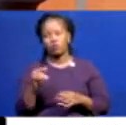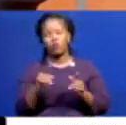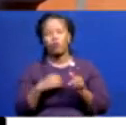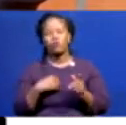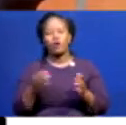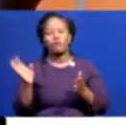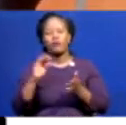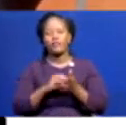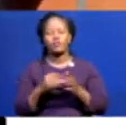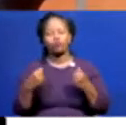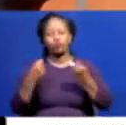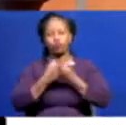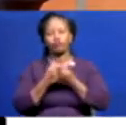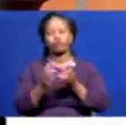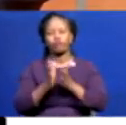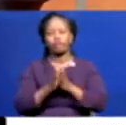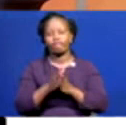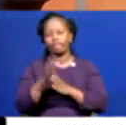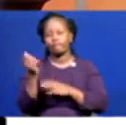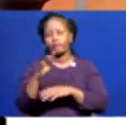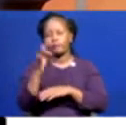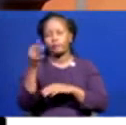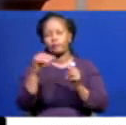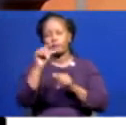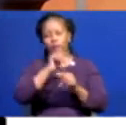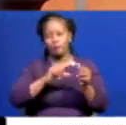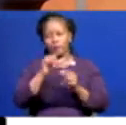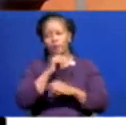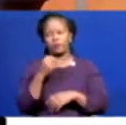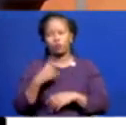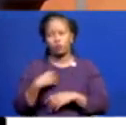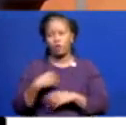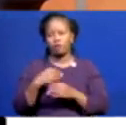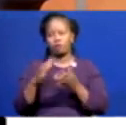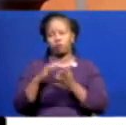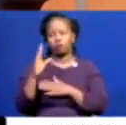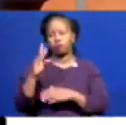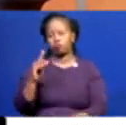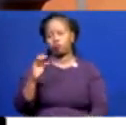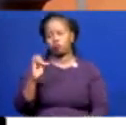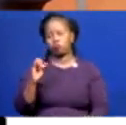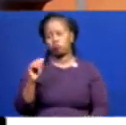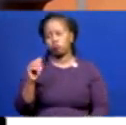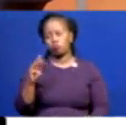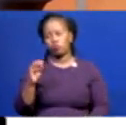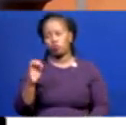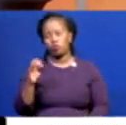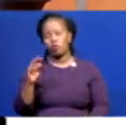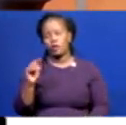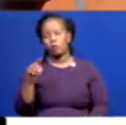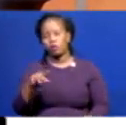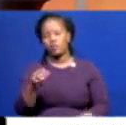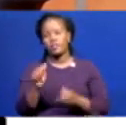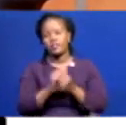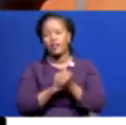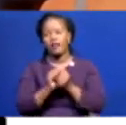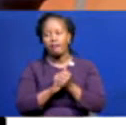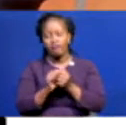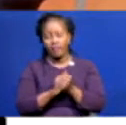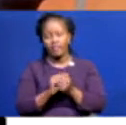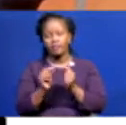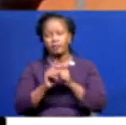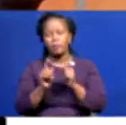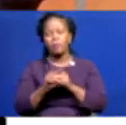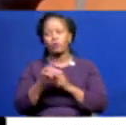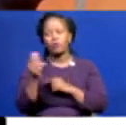wa Uingereza katika mkondo wa tatu wa msururu wa Diamond League utakaoandaliwa mjini Rome Ijumaa hii. Mshindi wa nishani ya fedha ya dunia katika mbio